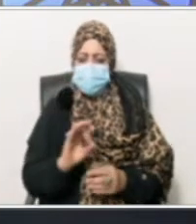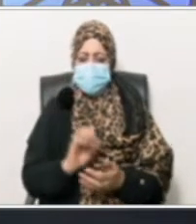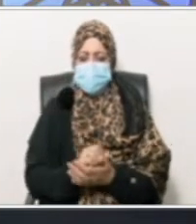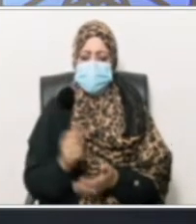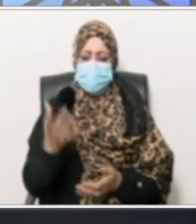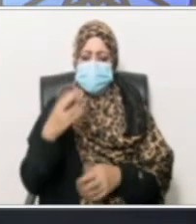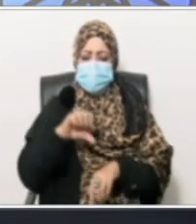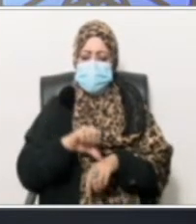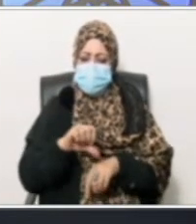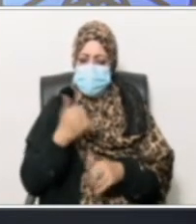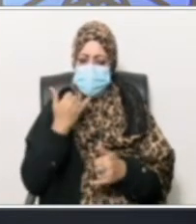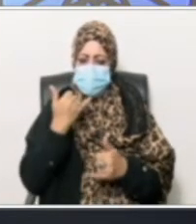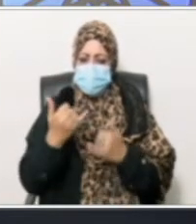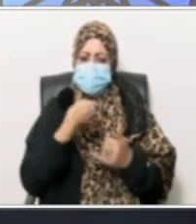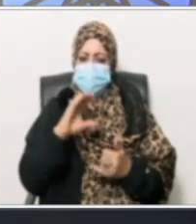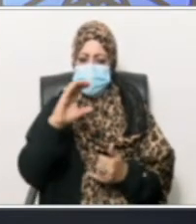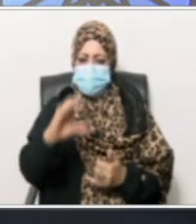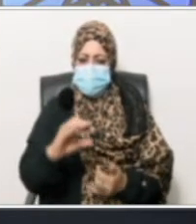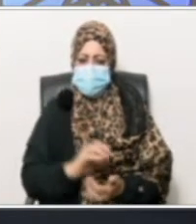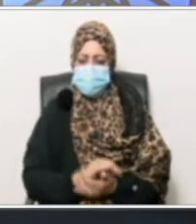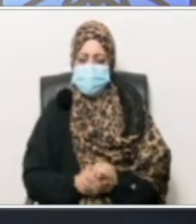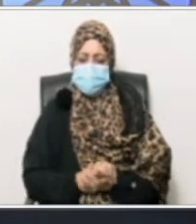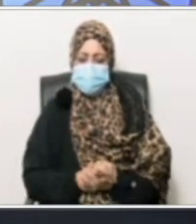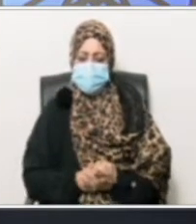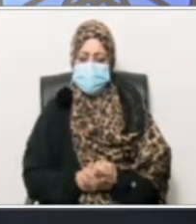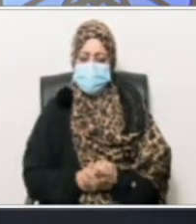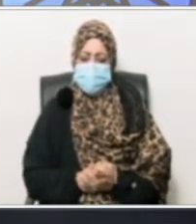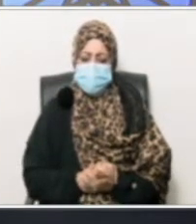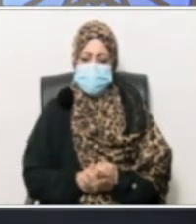الو محمد تفضلي. ام محمد